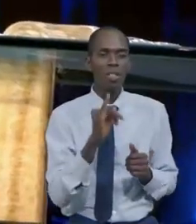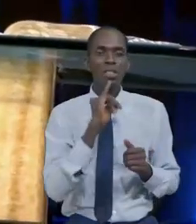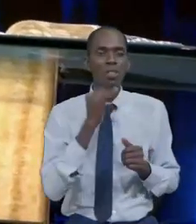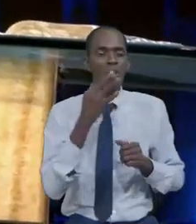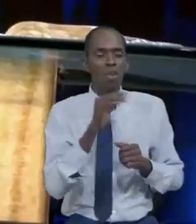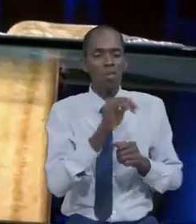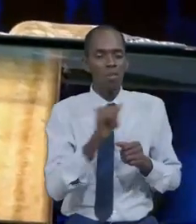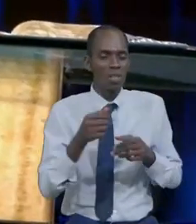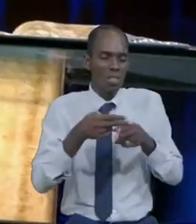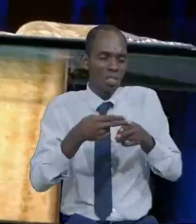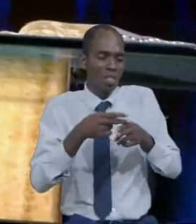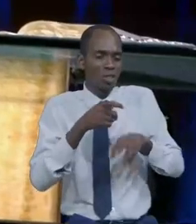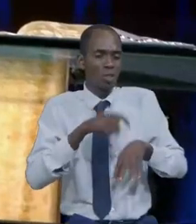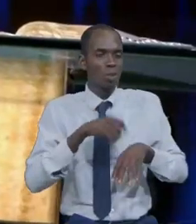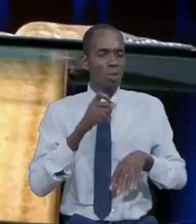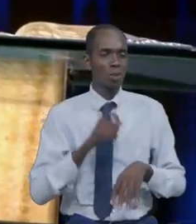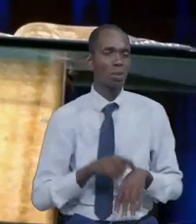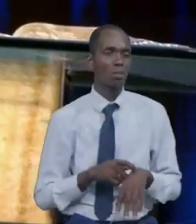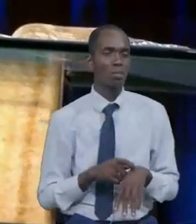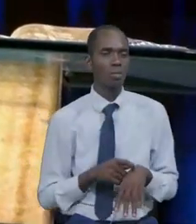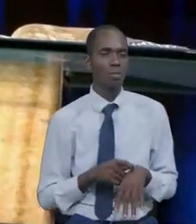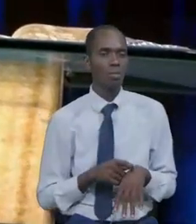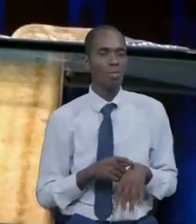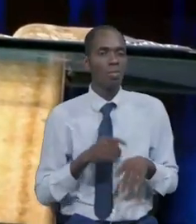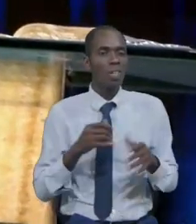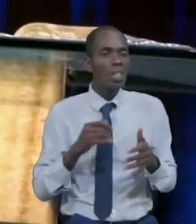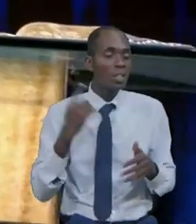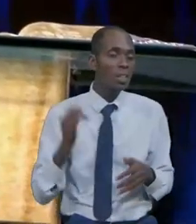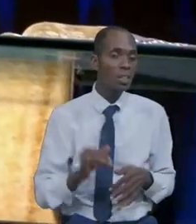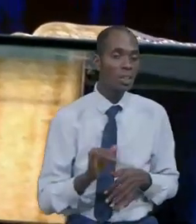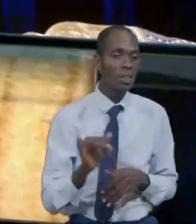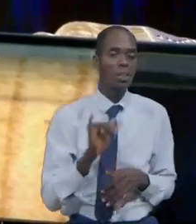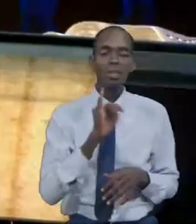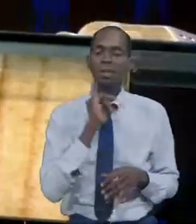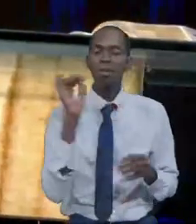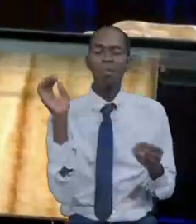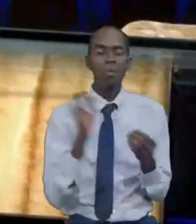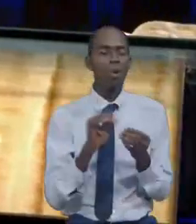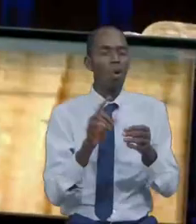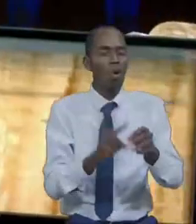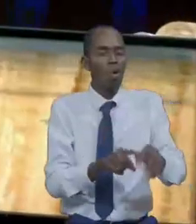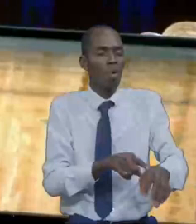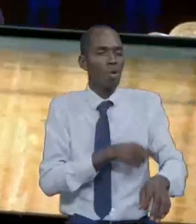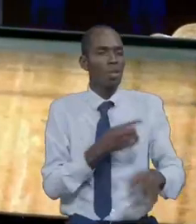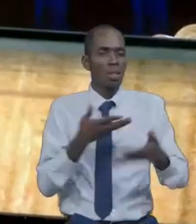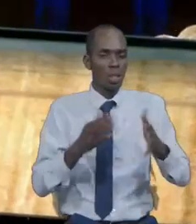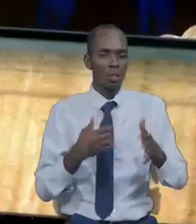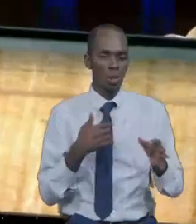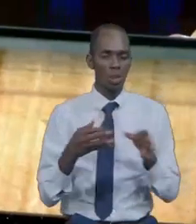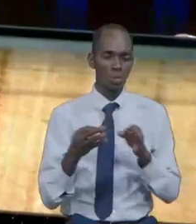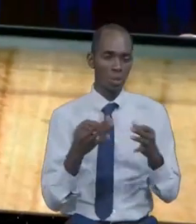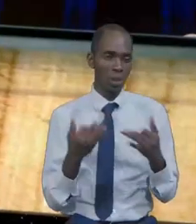légère affection pour ce temps présent. L'éternité est plus longue. Laissez-moi vous le dire de cette manière.